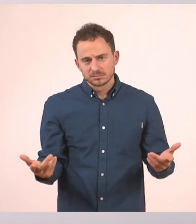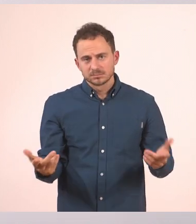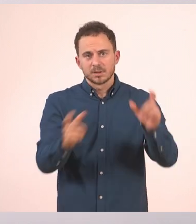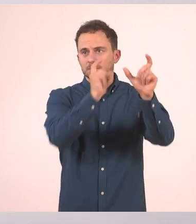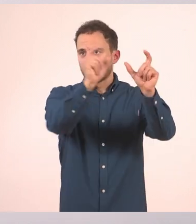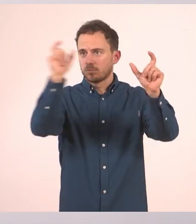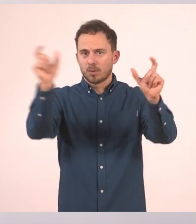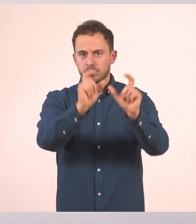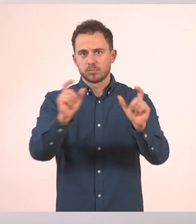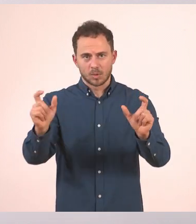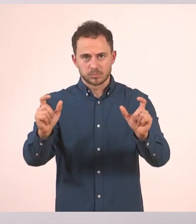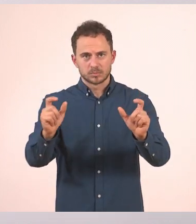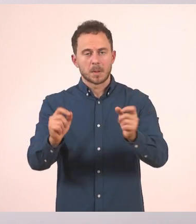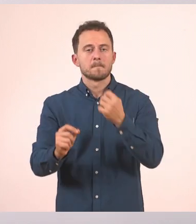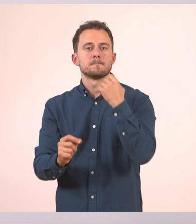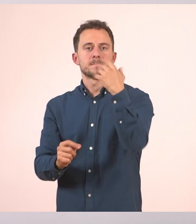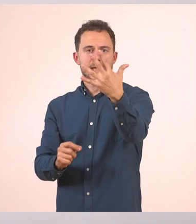είχα.